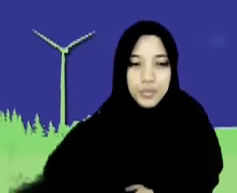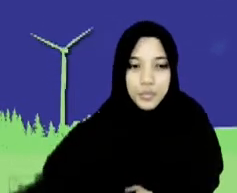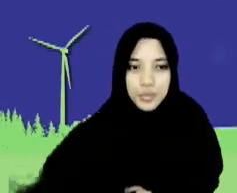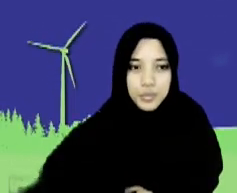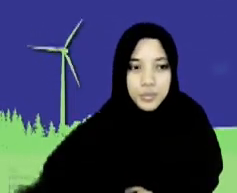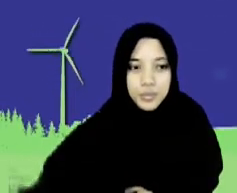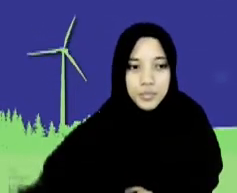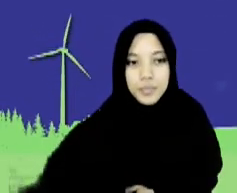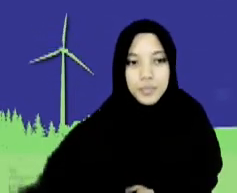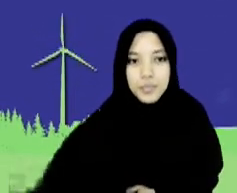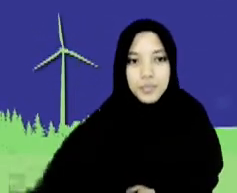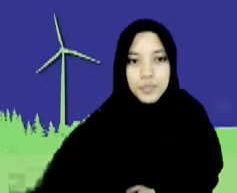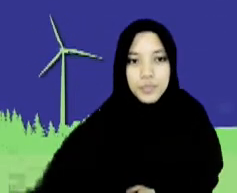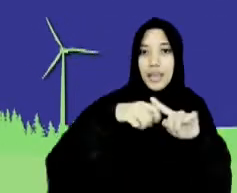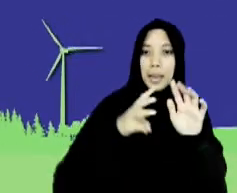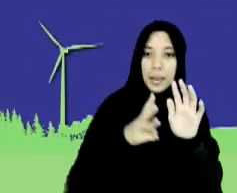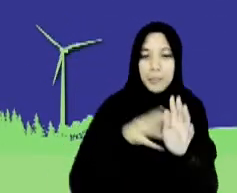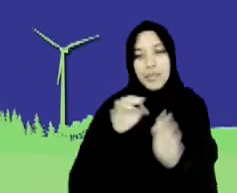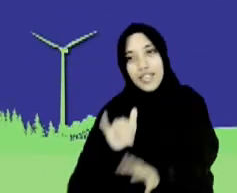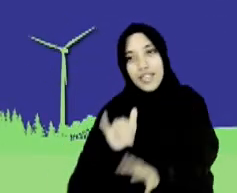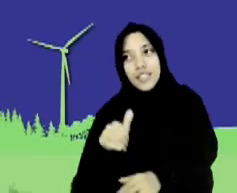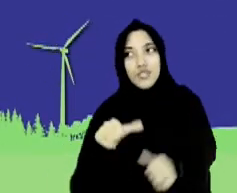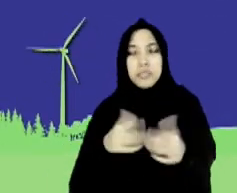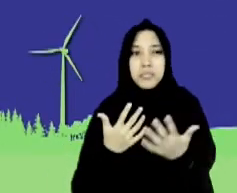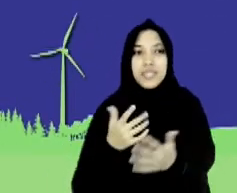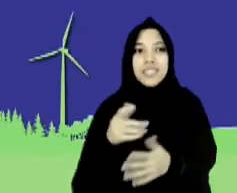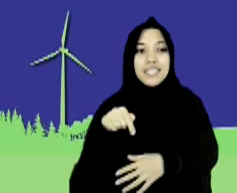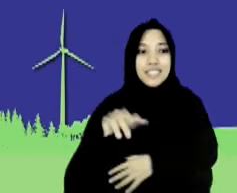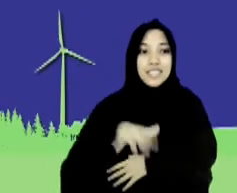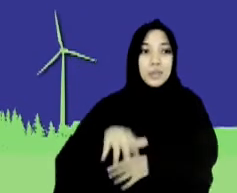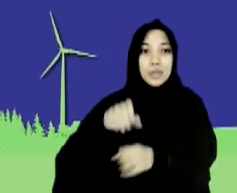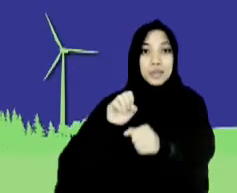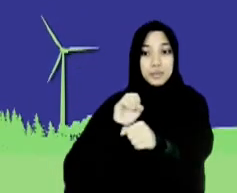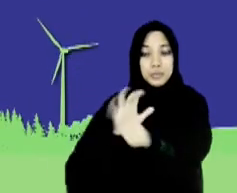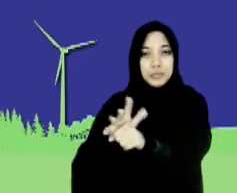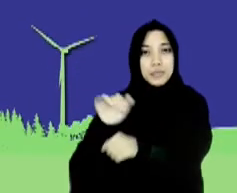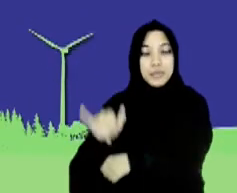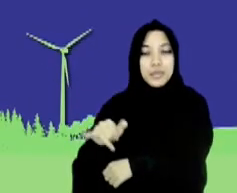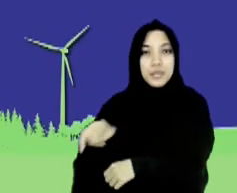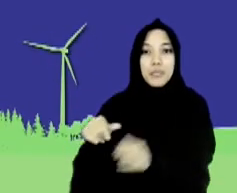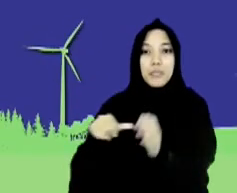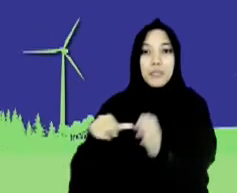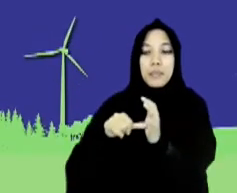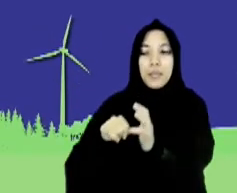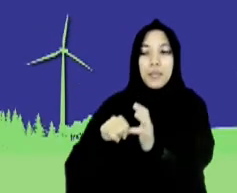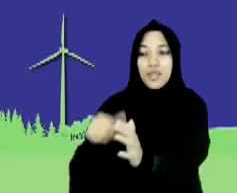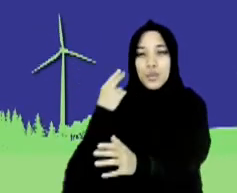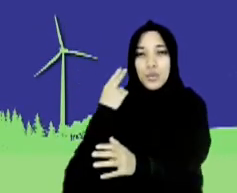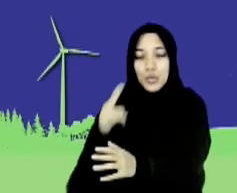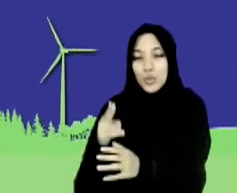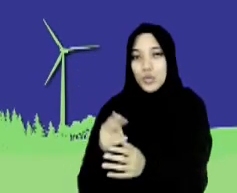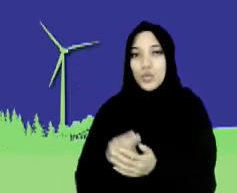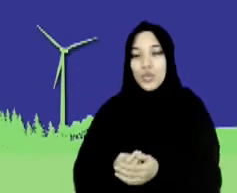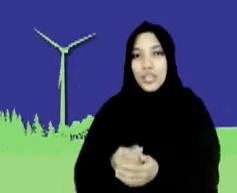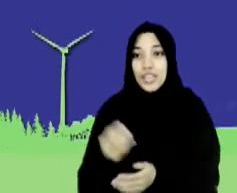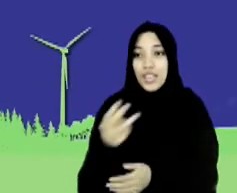eh apa namanya apalagi dengan masa pandemi seperti ini ya Itu kan untuk accelerate eh secara ekonomi juga ya